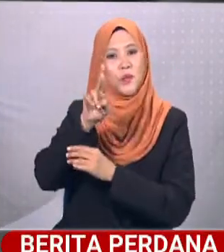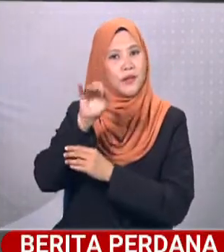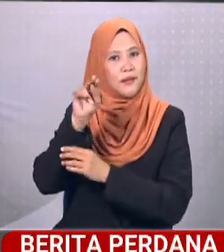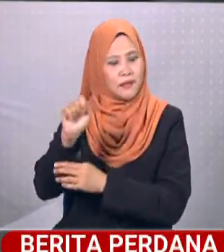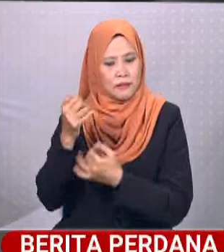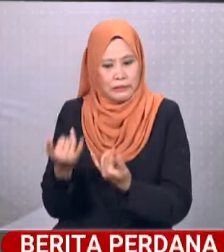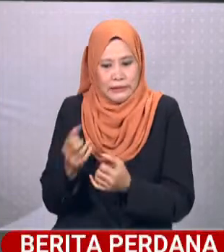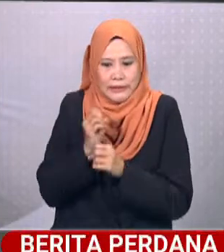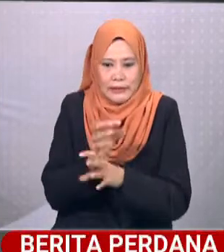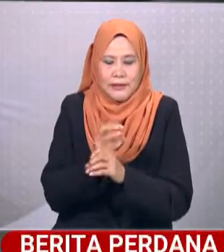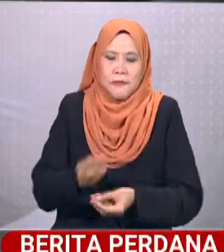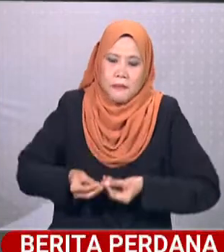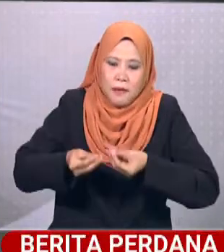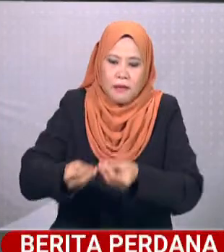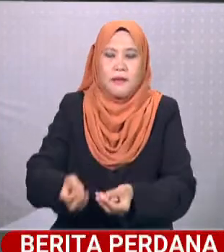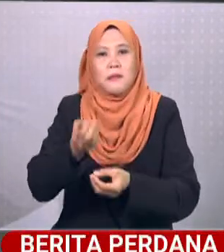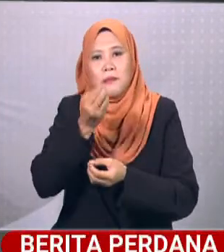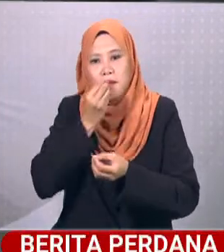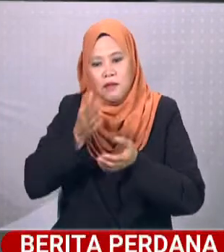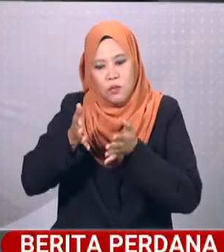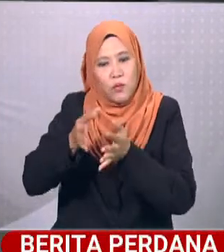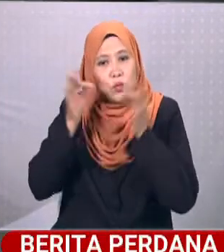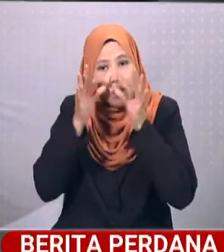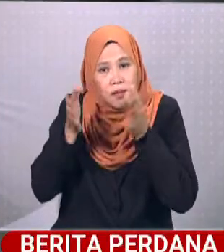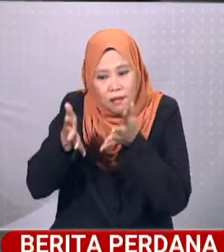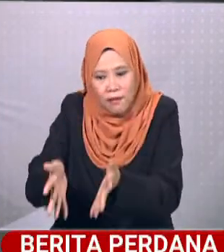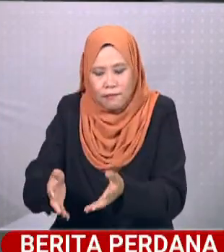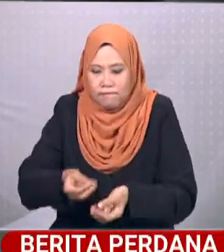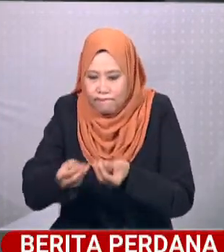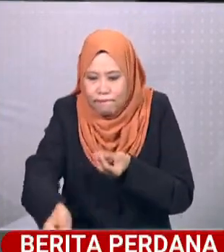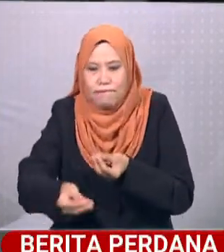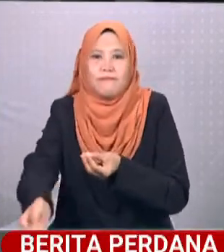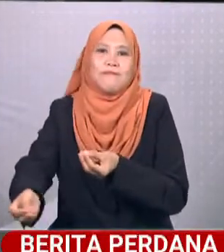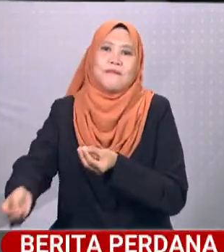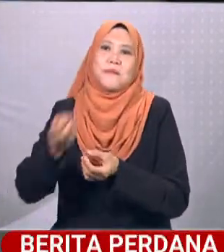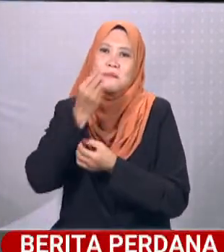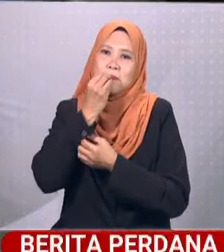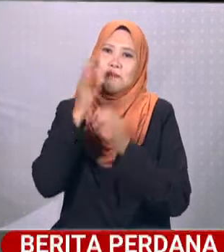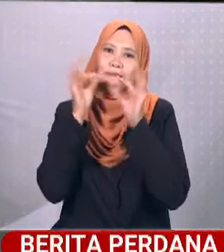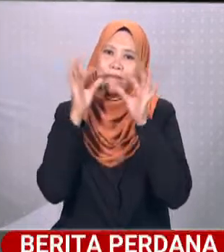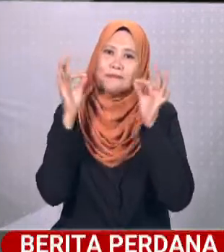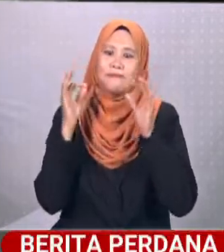mengambil inisiatif memberi makanan kepada kucing terbiar di seluruh negeri itu.